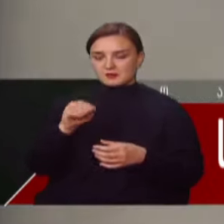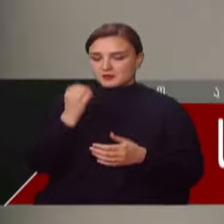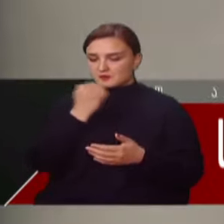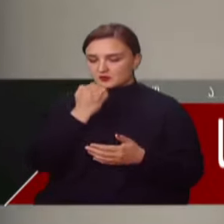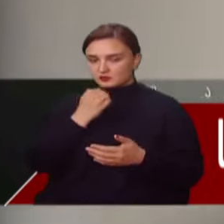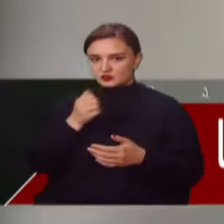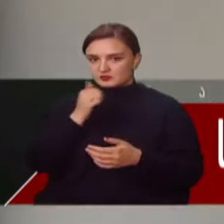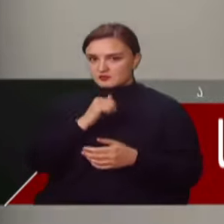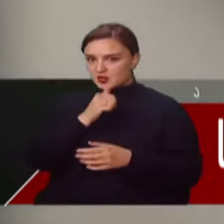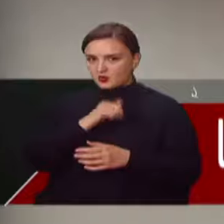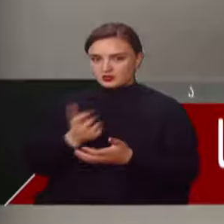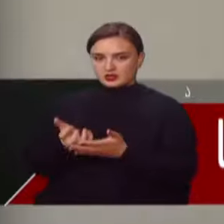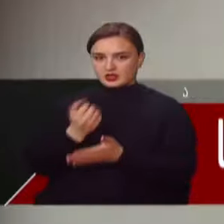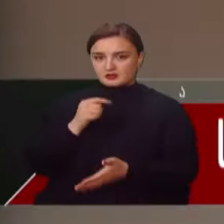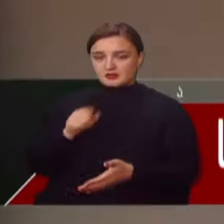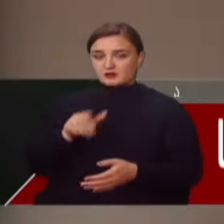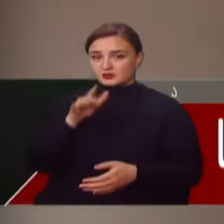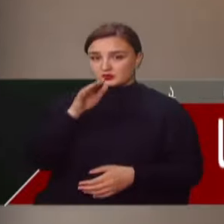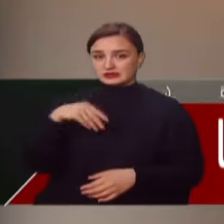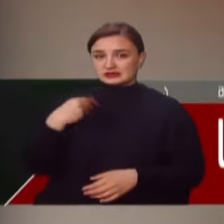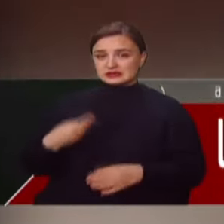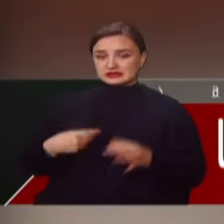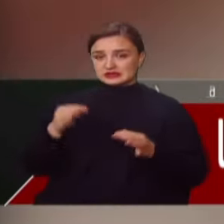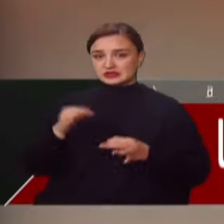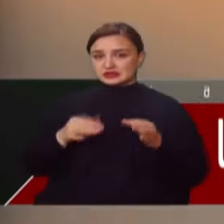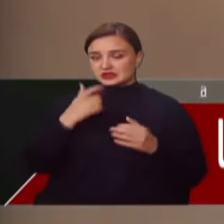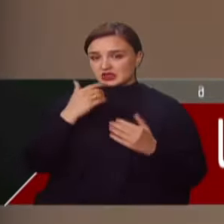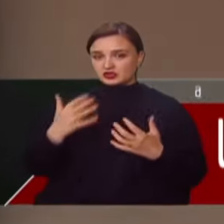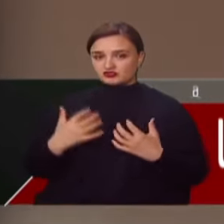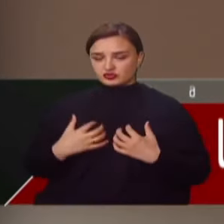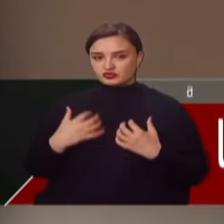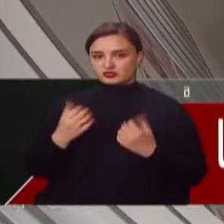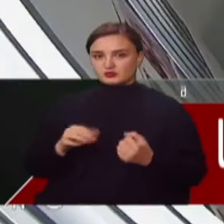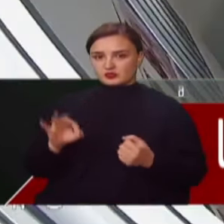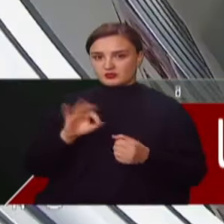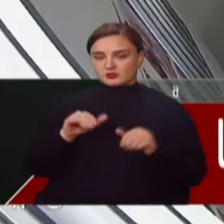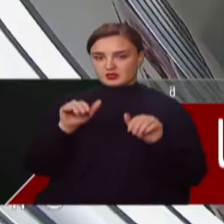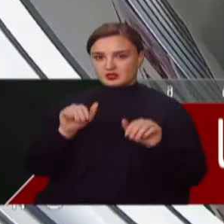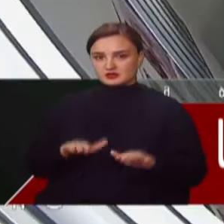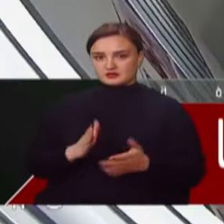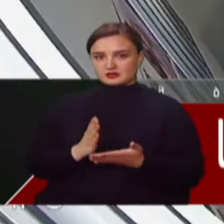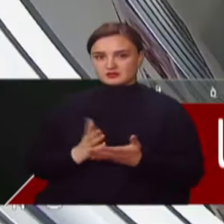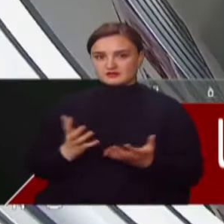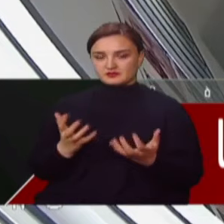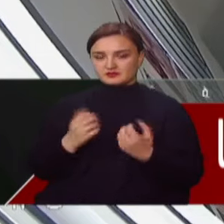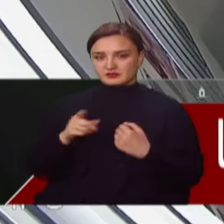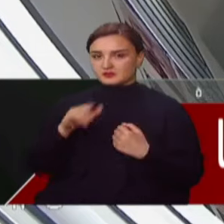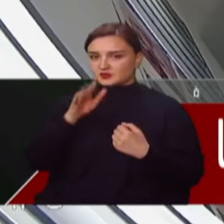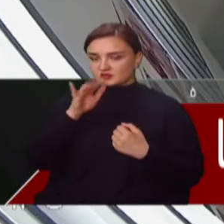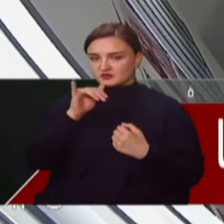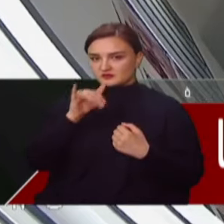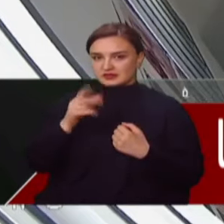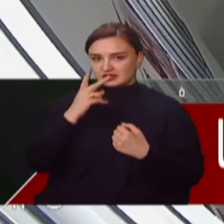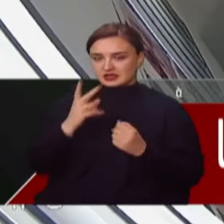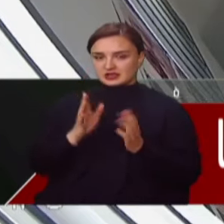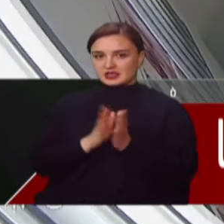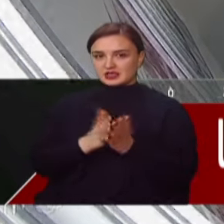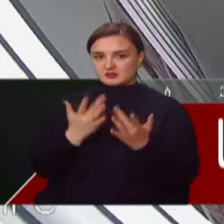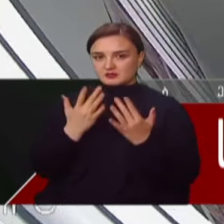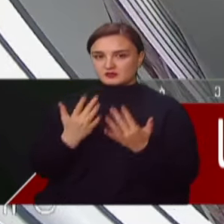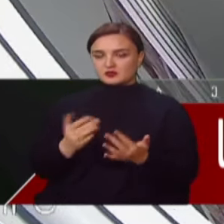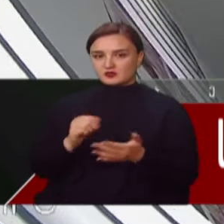მალულად გატანა. ამ ფონზე სტრასბურგის სასამართლო სააკაშვილის ჯანმრთელობის ნაწილშიც აქვს გადაწყვეტილება მიღებული და ვერც მაშინ დაინახა მოთხოვნის